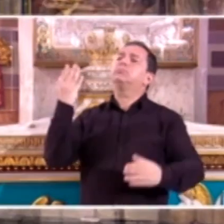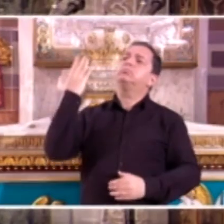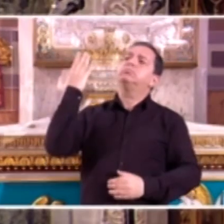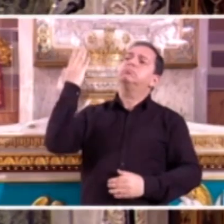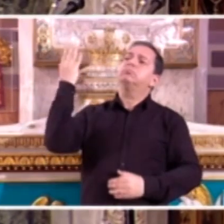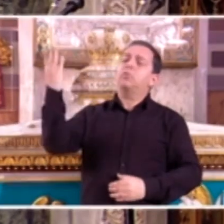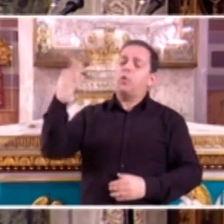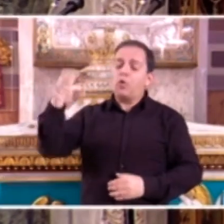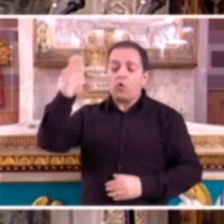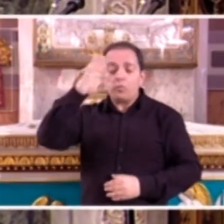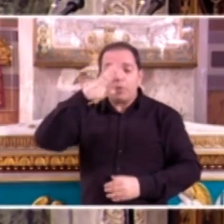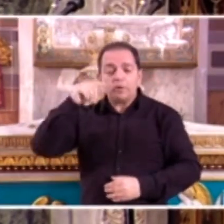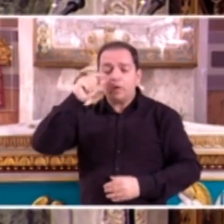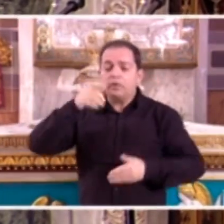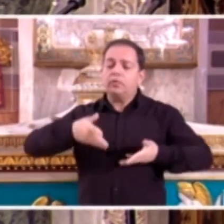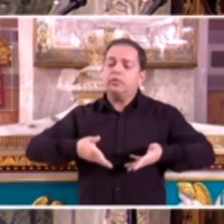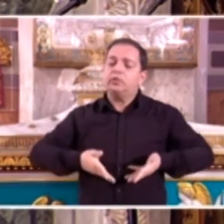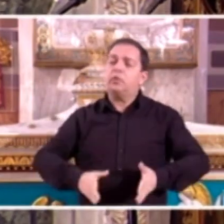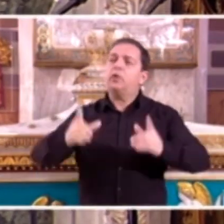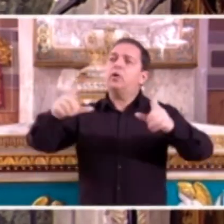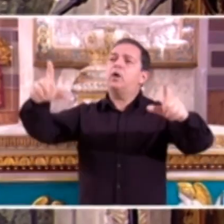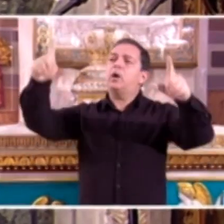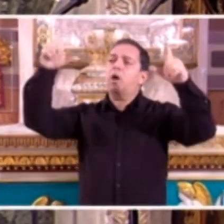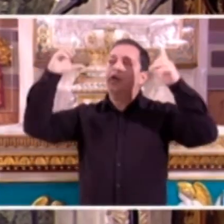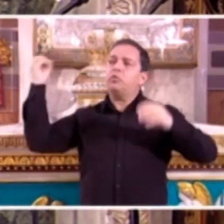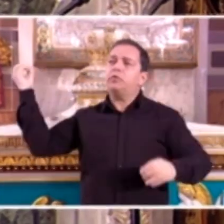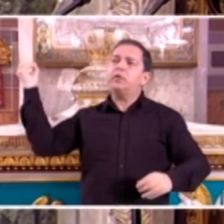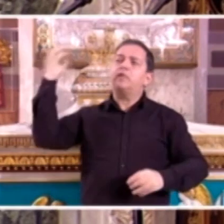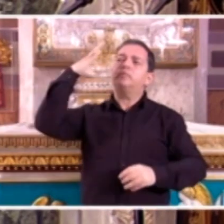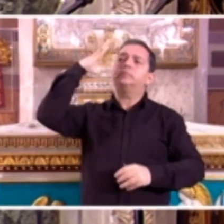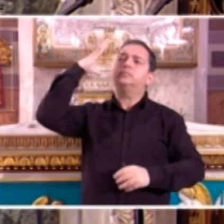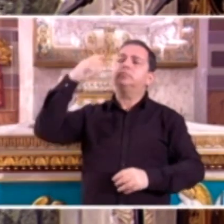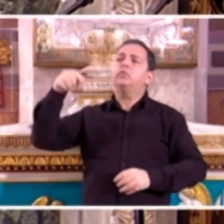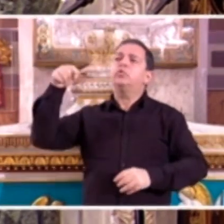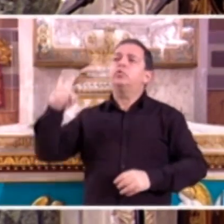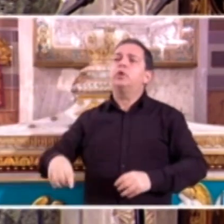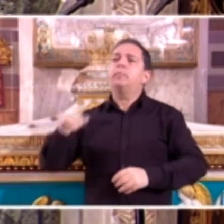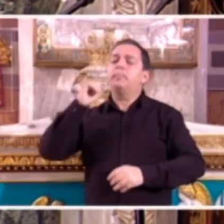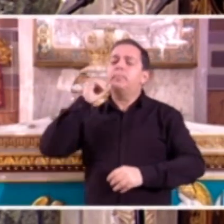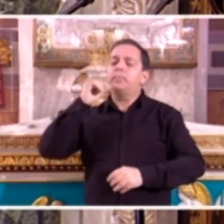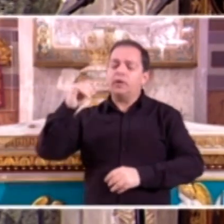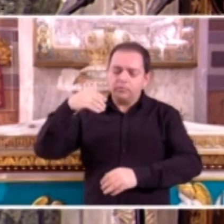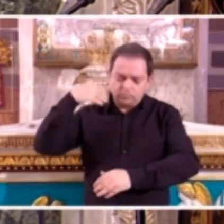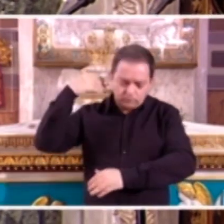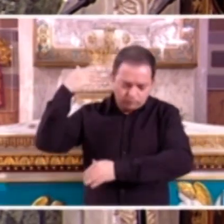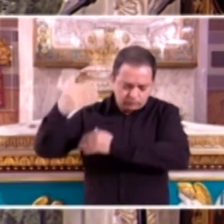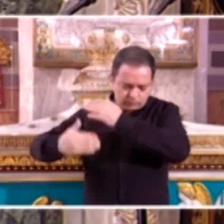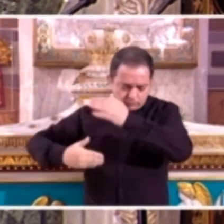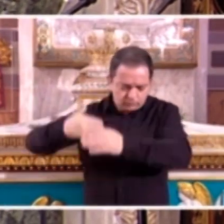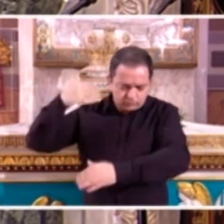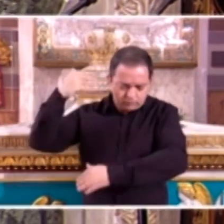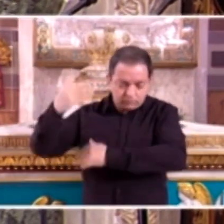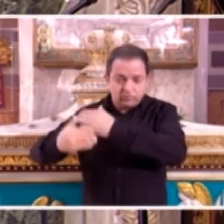δόξα του Πατρός και του Υιού και του Αγίου Πνεύματος νυν και